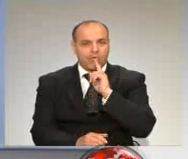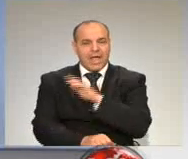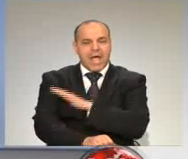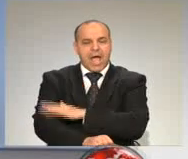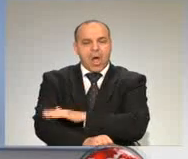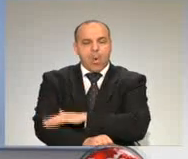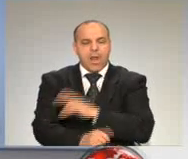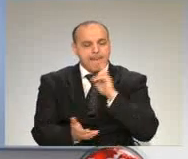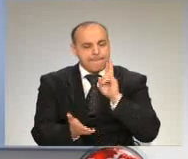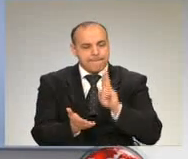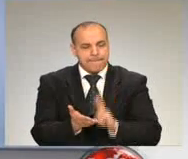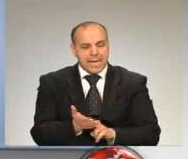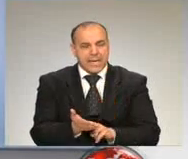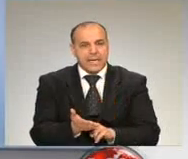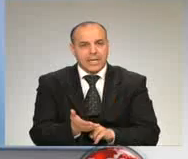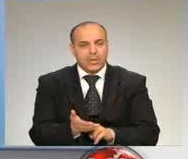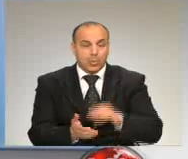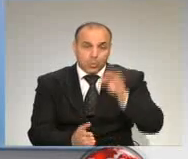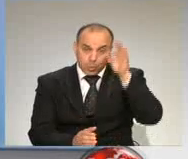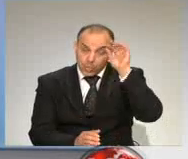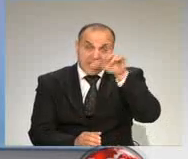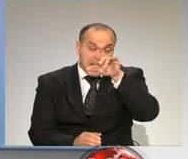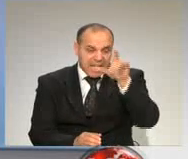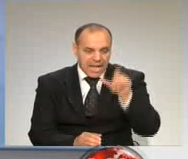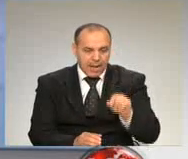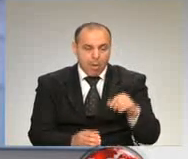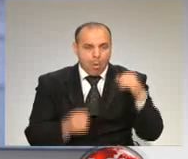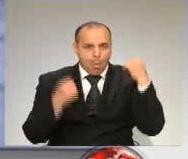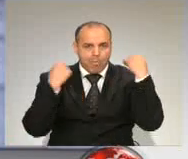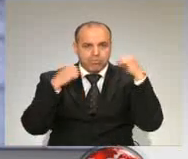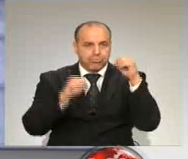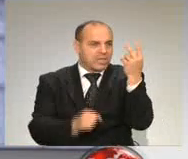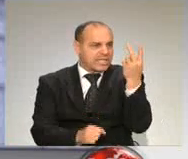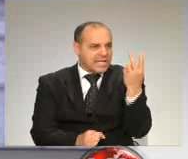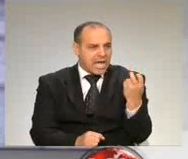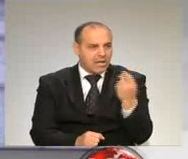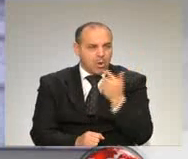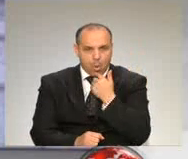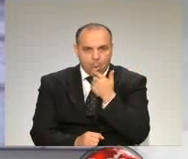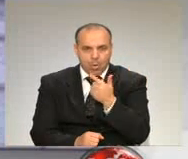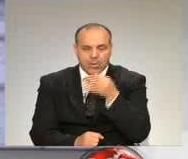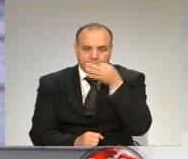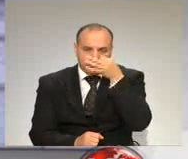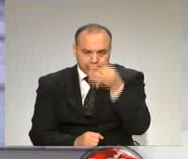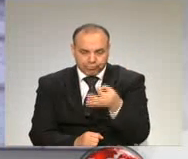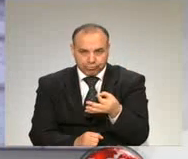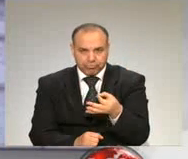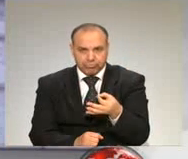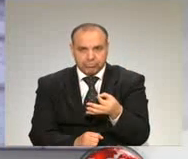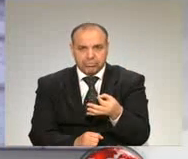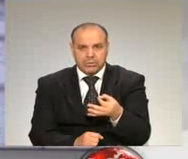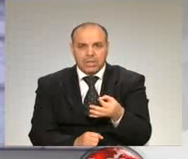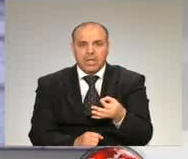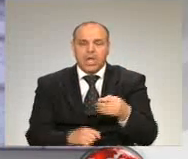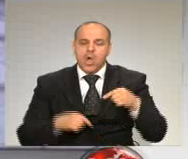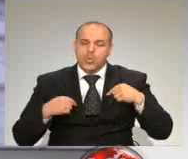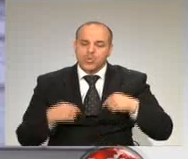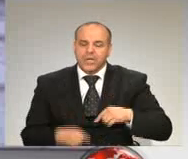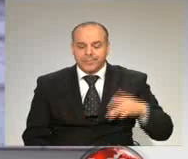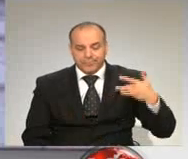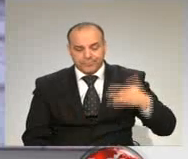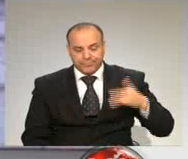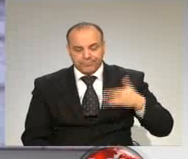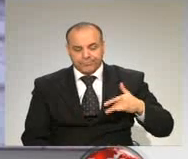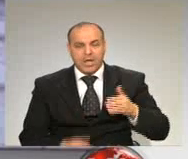ينفذ أعوان البريد بكامل تراب الجمهورية إضرابا بيومين على خلفية ما وصفوه بتعنت سلطة الإشراف في